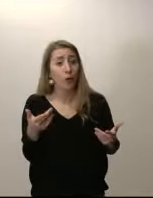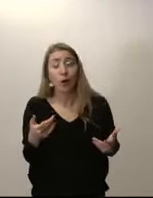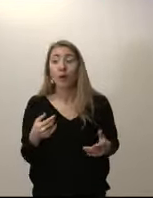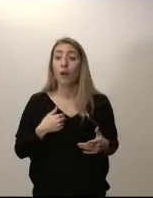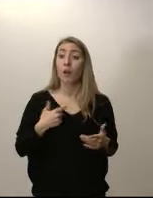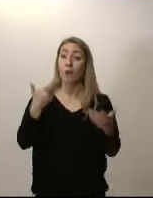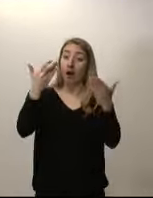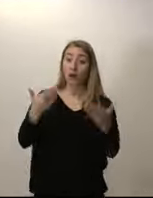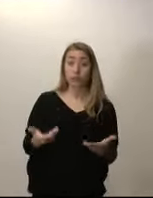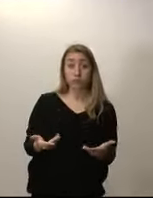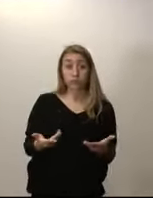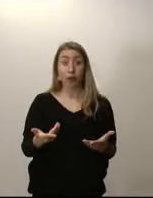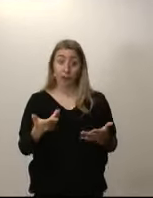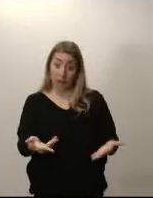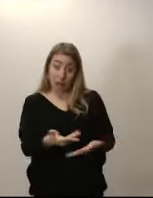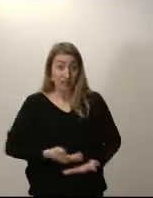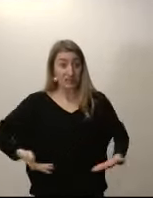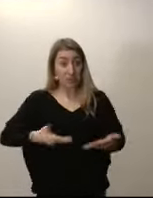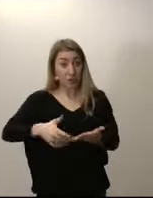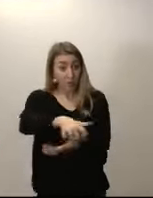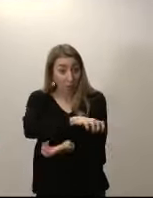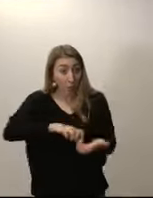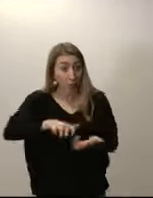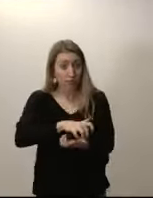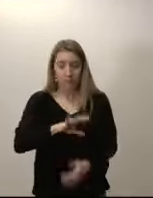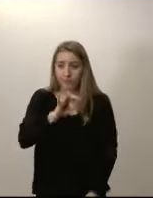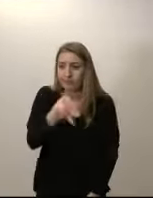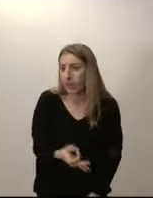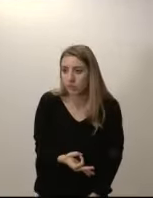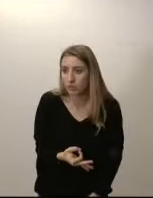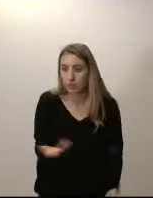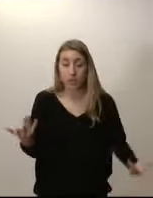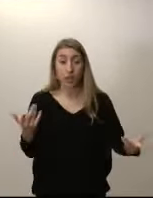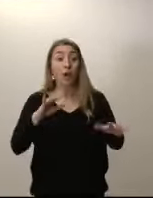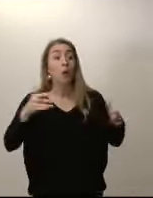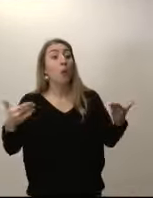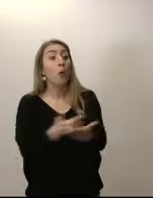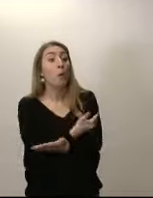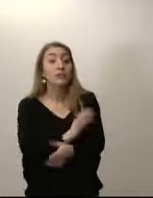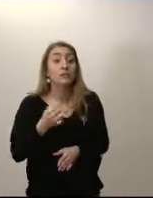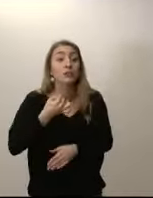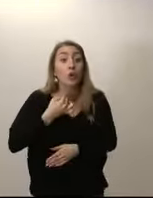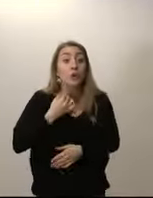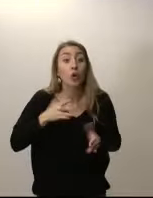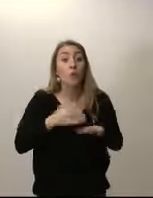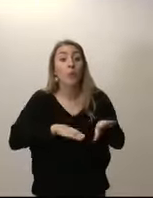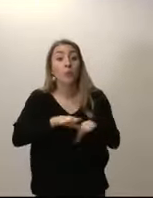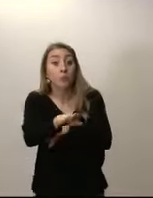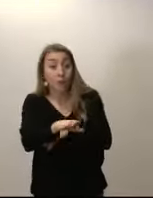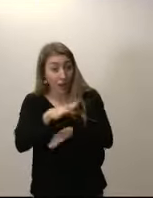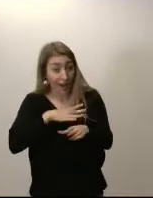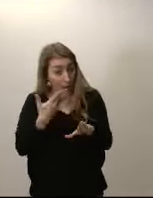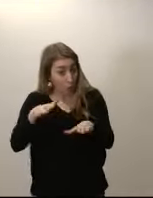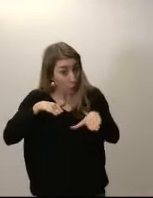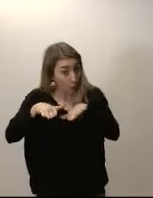vous êtes en austérité ? Ben oui, qu'on est en austérité. Et expliquez-moi comment on fait quand on est endetté comme on l'est. Y a-t-il une autre possibilité ?